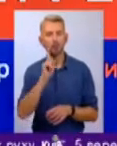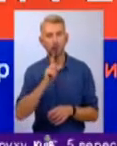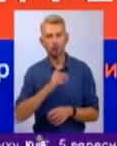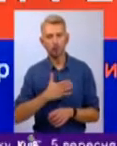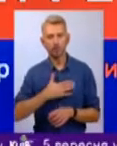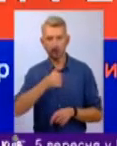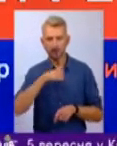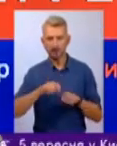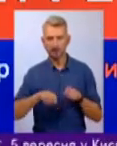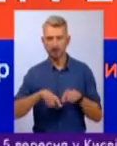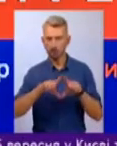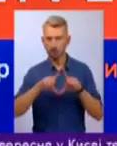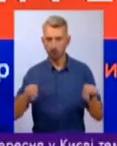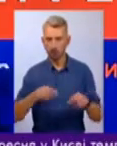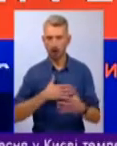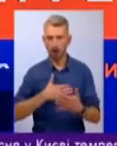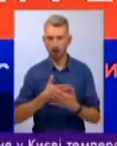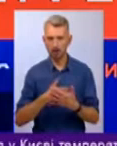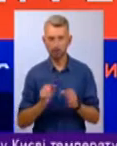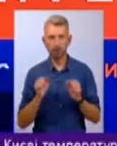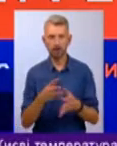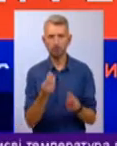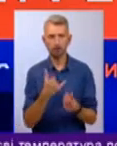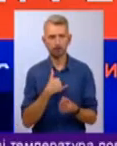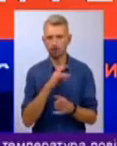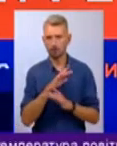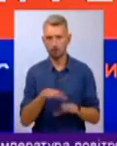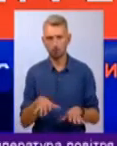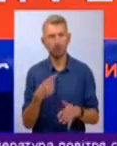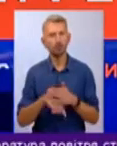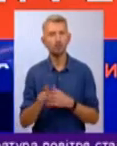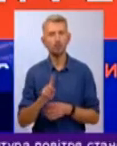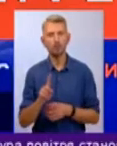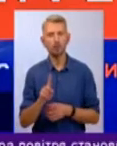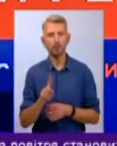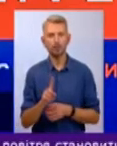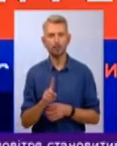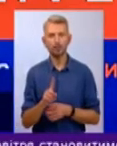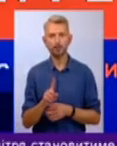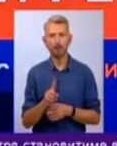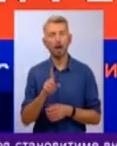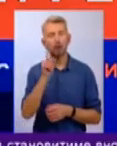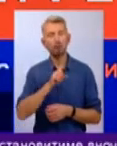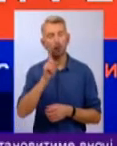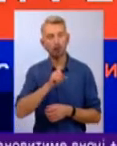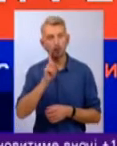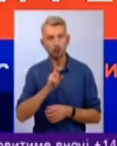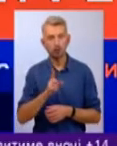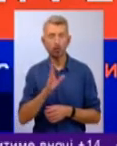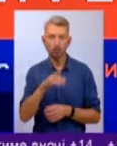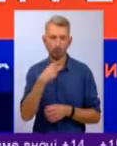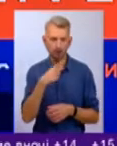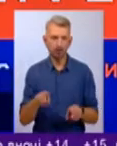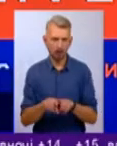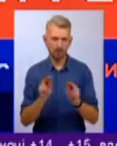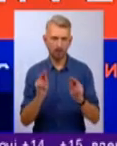нашій експериментальній школі активної здачі коштів у нас не було. Тому що поки що, ми будемо говорити так,